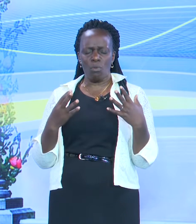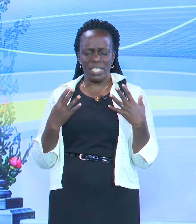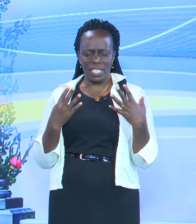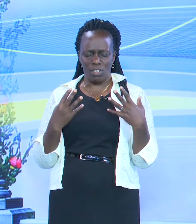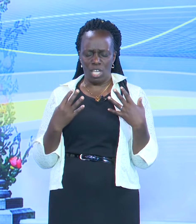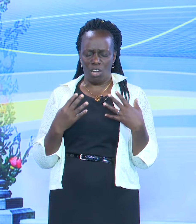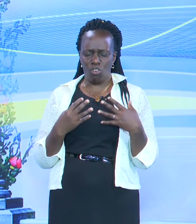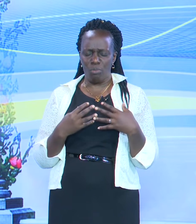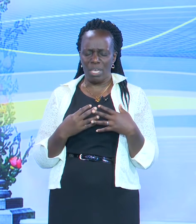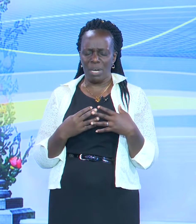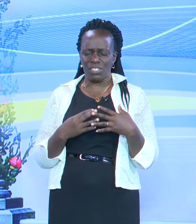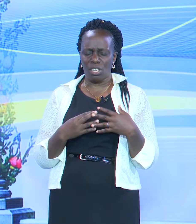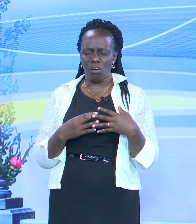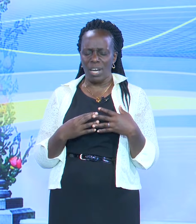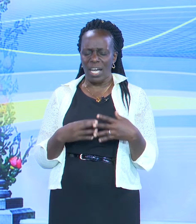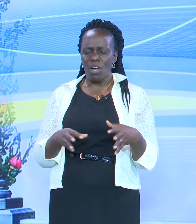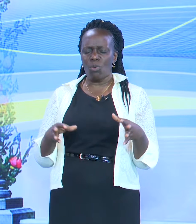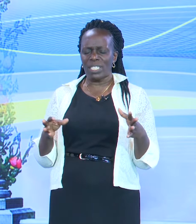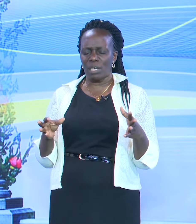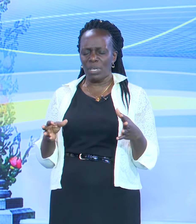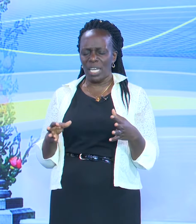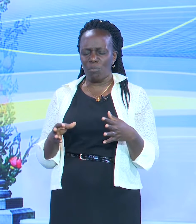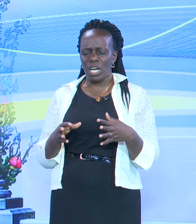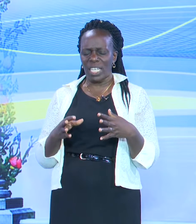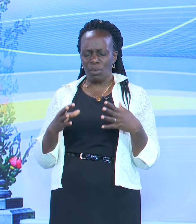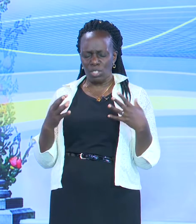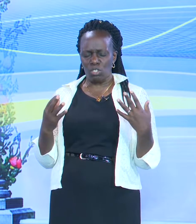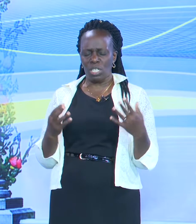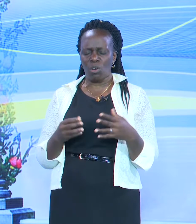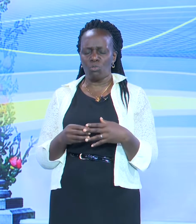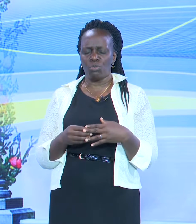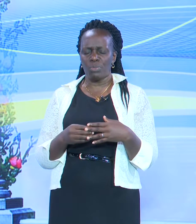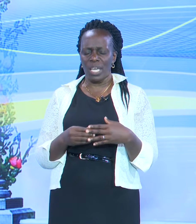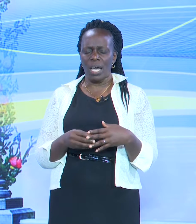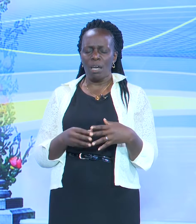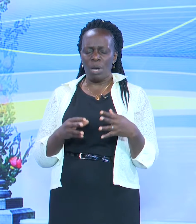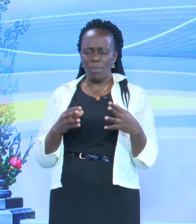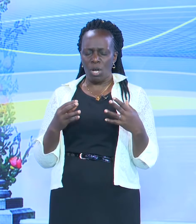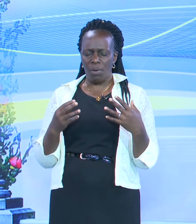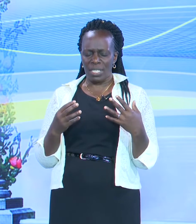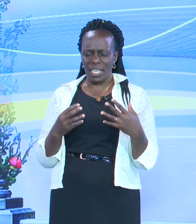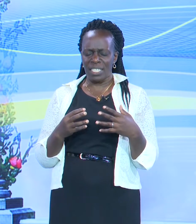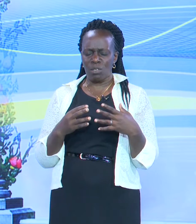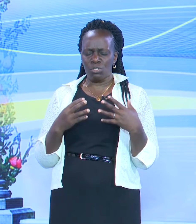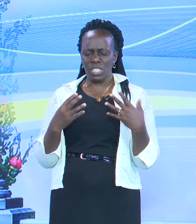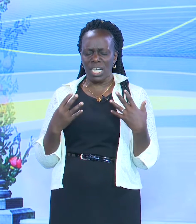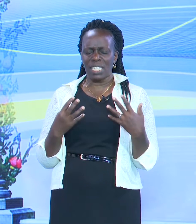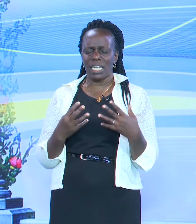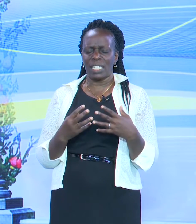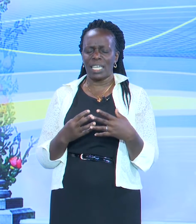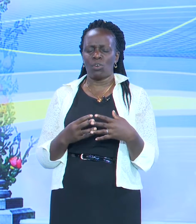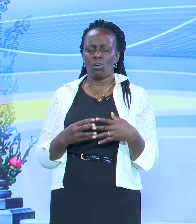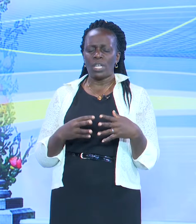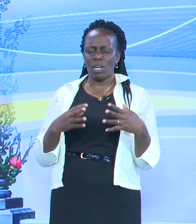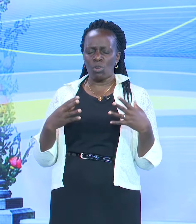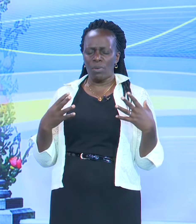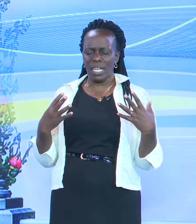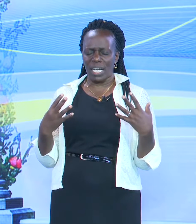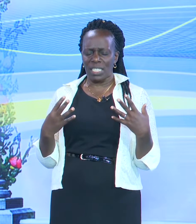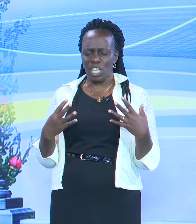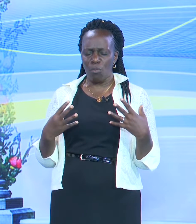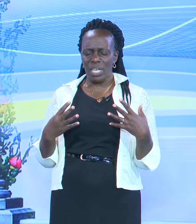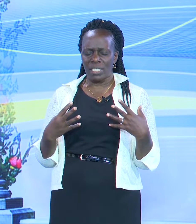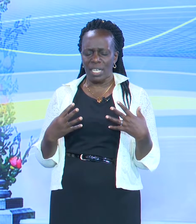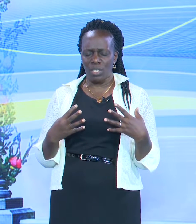Asante kwa matendo yako mema, Jehova. Uwatembelee Bwana hata watoto wanaohudumia, Baba ukawasaidie kushika lile neno na